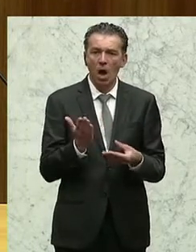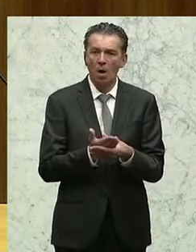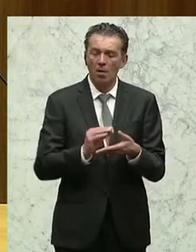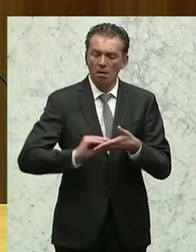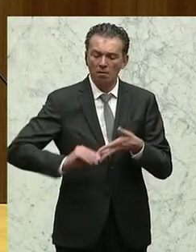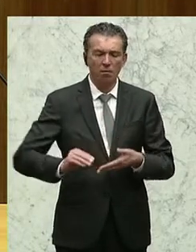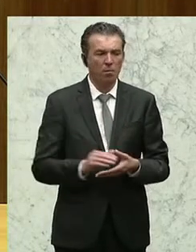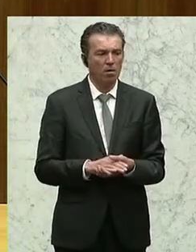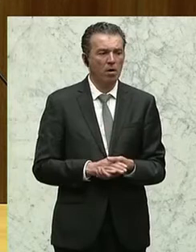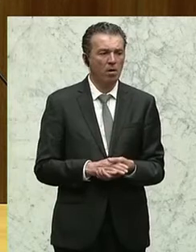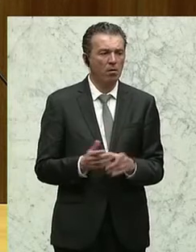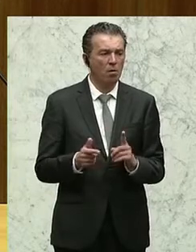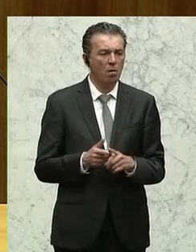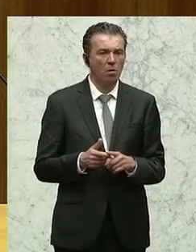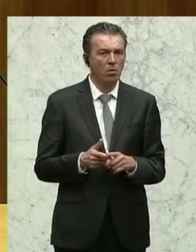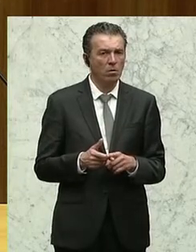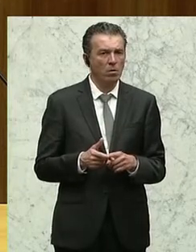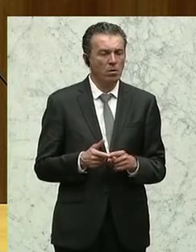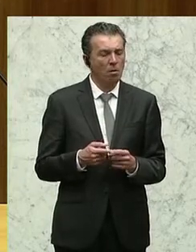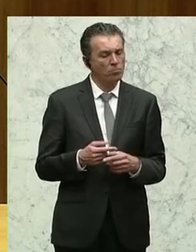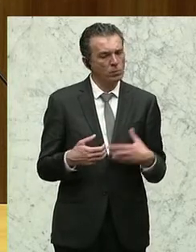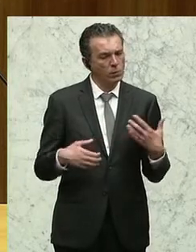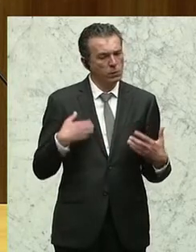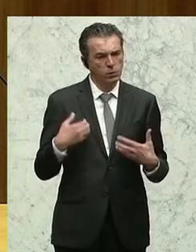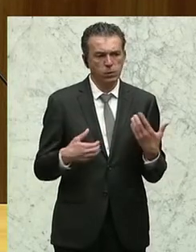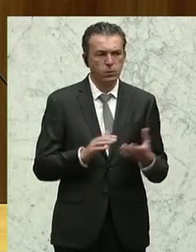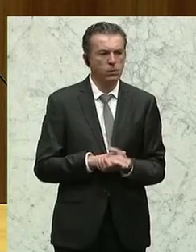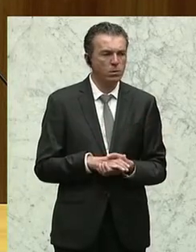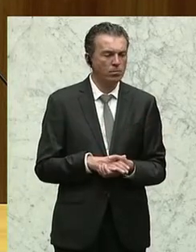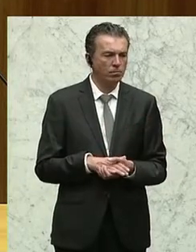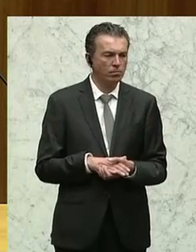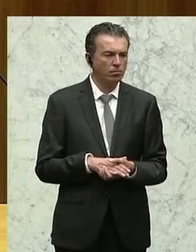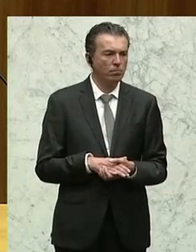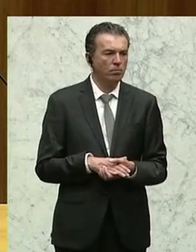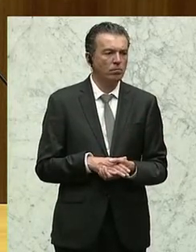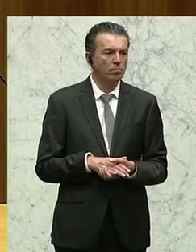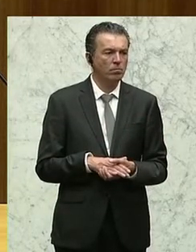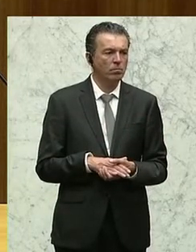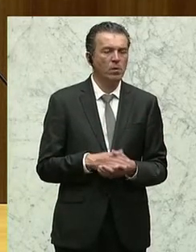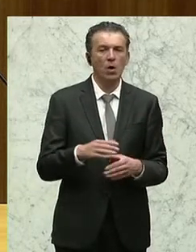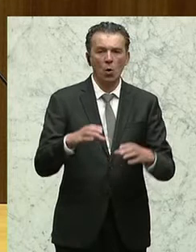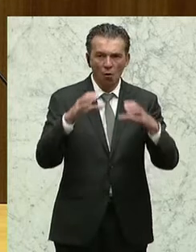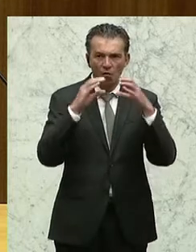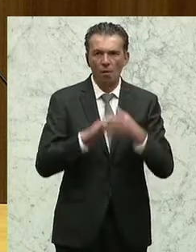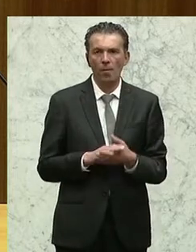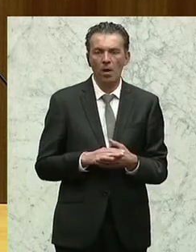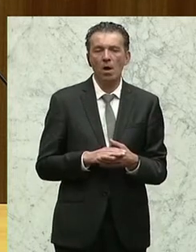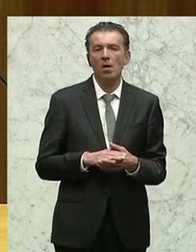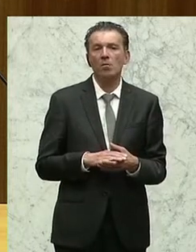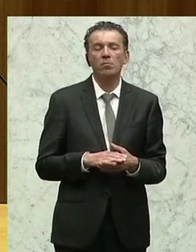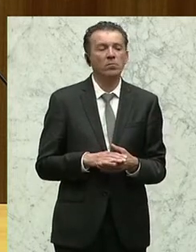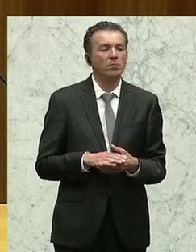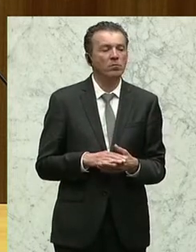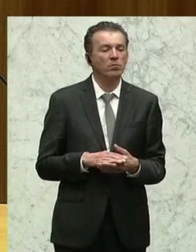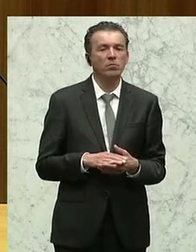Aktenvermerk angelegt und hat sich darüber massiv geäußert, in welcher massiven Form hier die ÖVP über den Ludwig